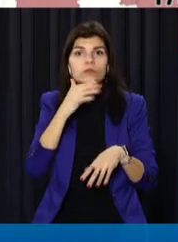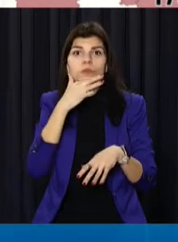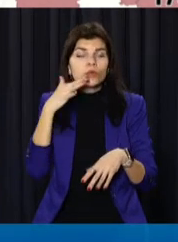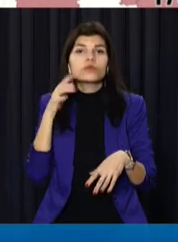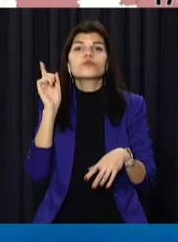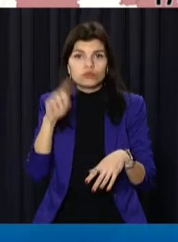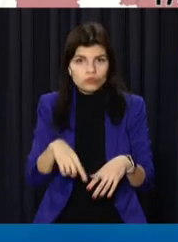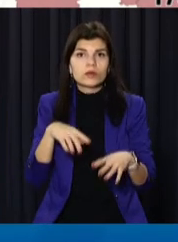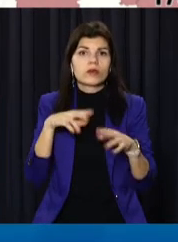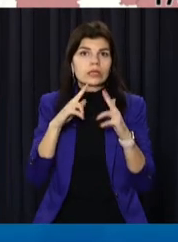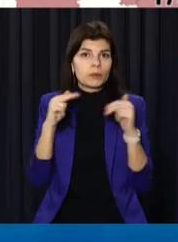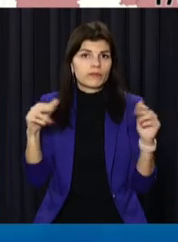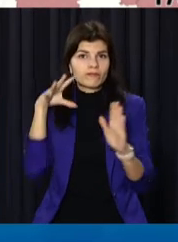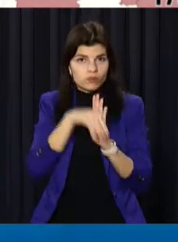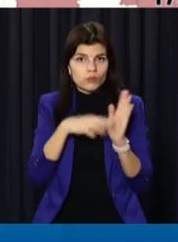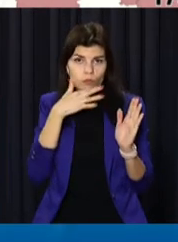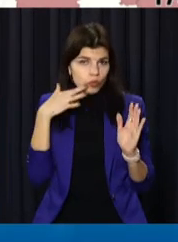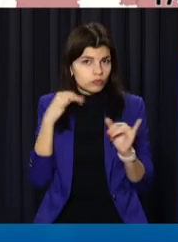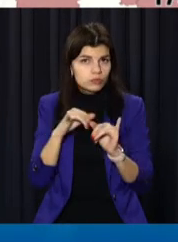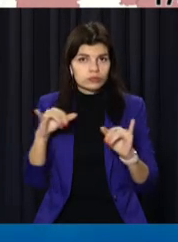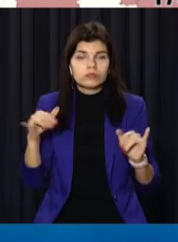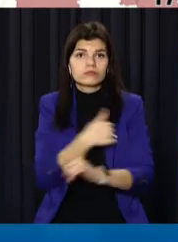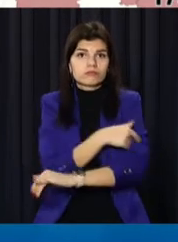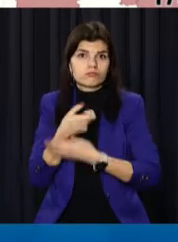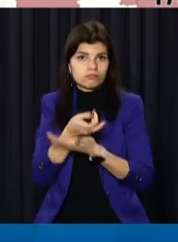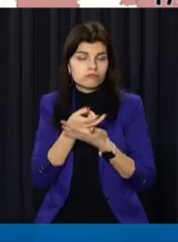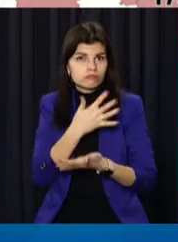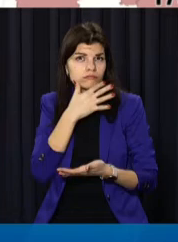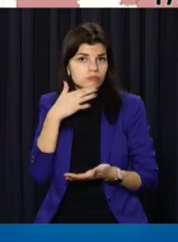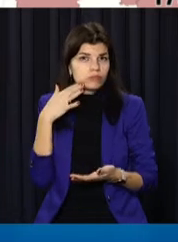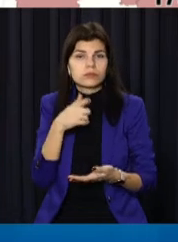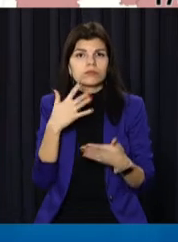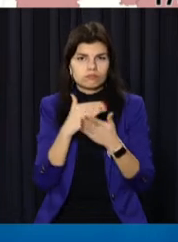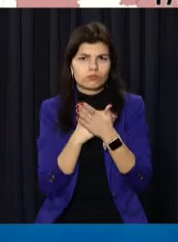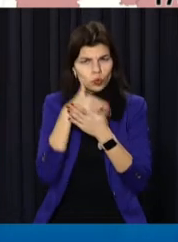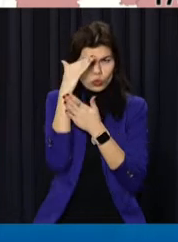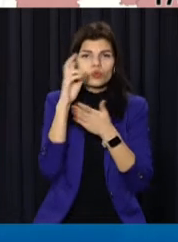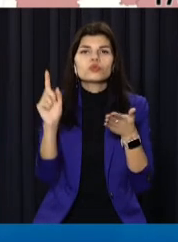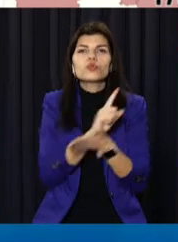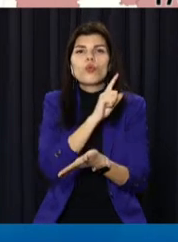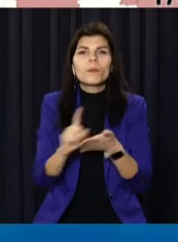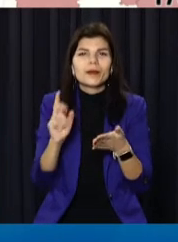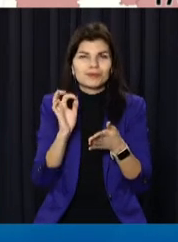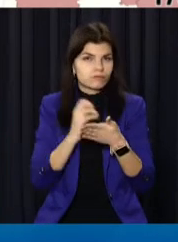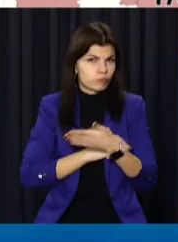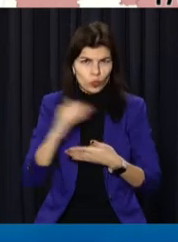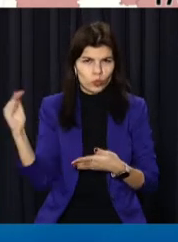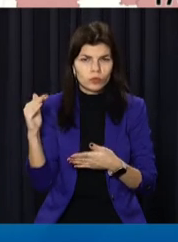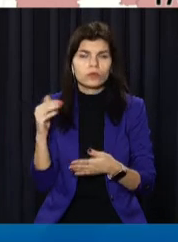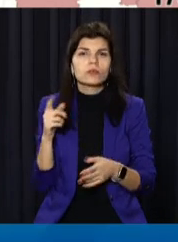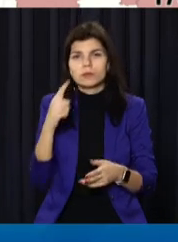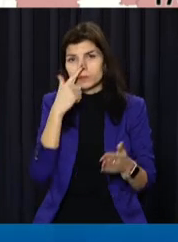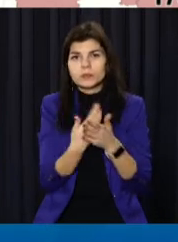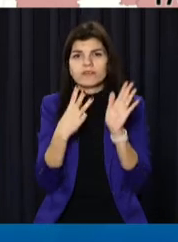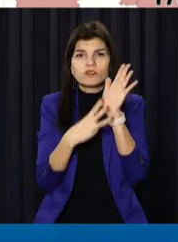і Дніпропетровщина – у нас ріст рівня госпіталізації. Він вже перевищує встановлені МОЗ показники. Крім того,